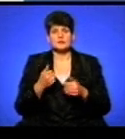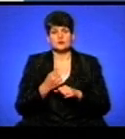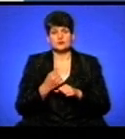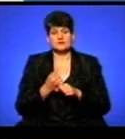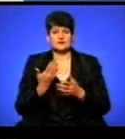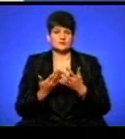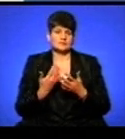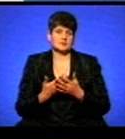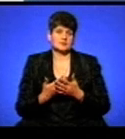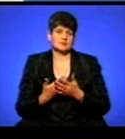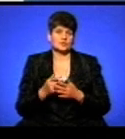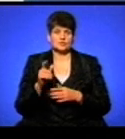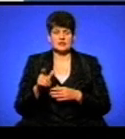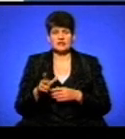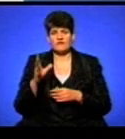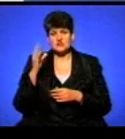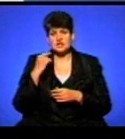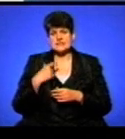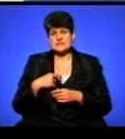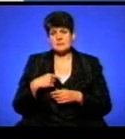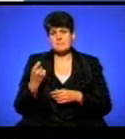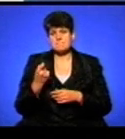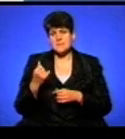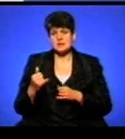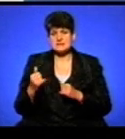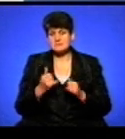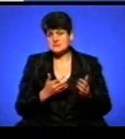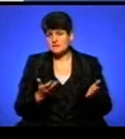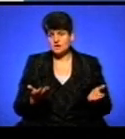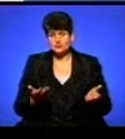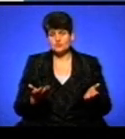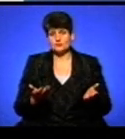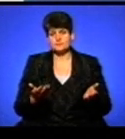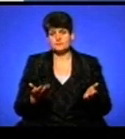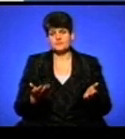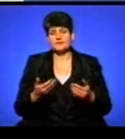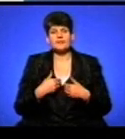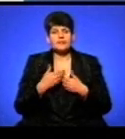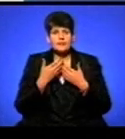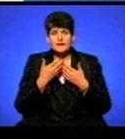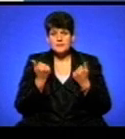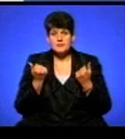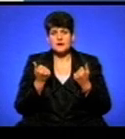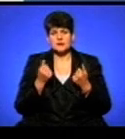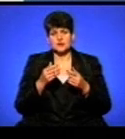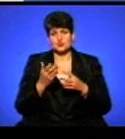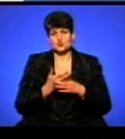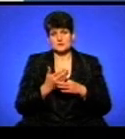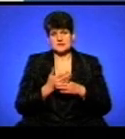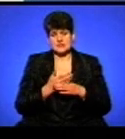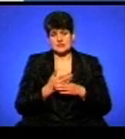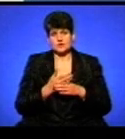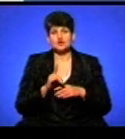якщо, припустимо, людина вважає себе малозабезпеченою і не має поки що субсидії,